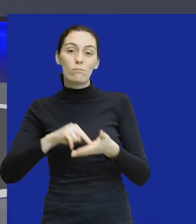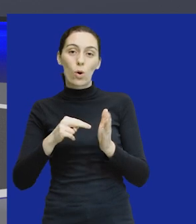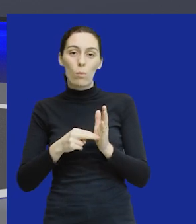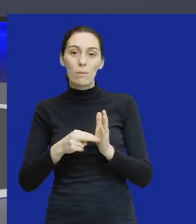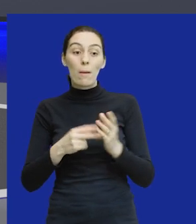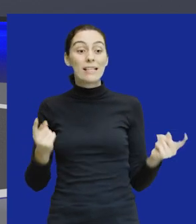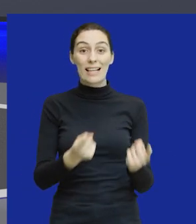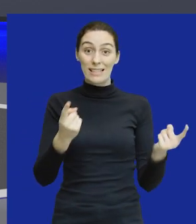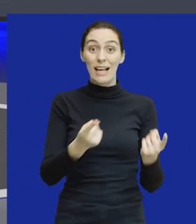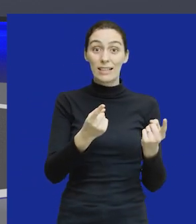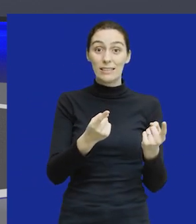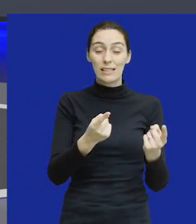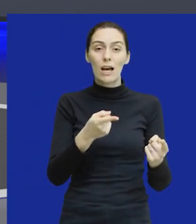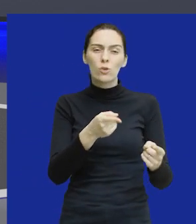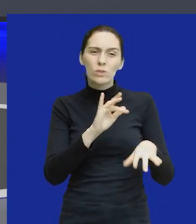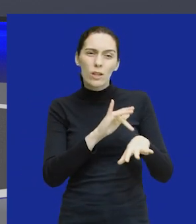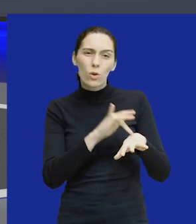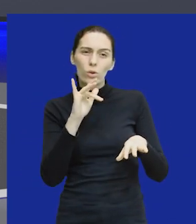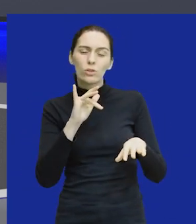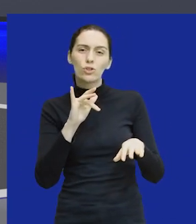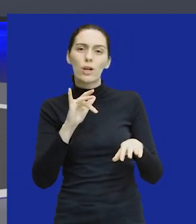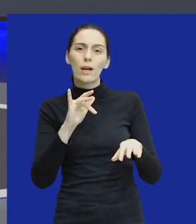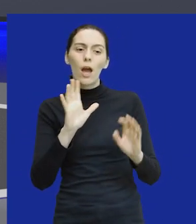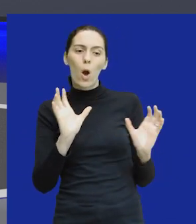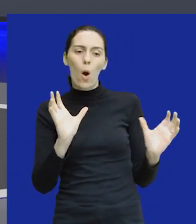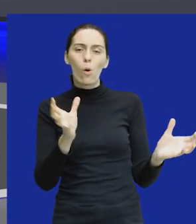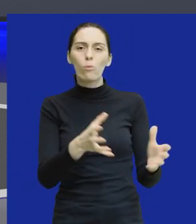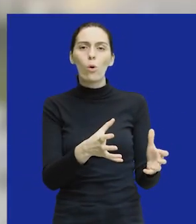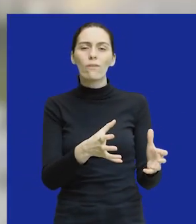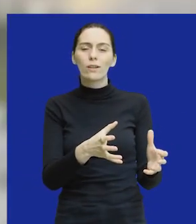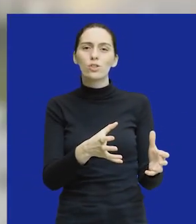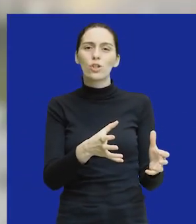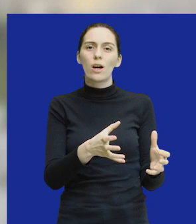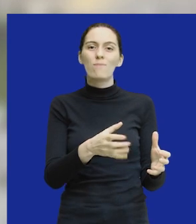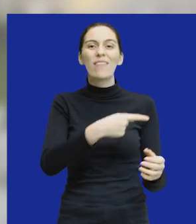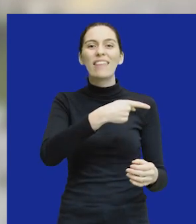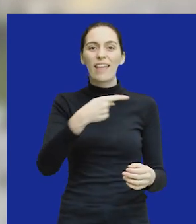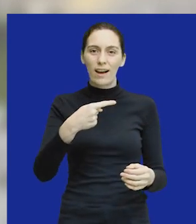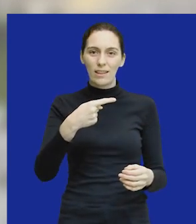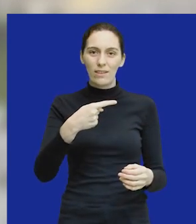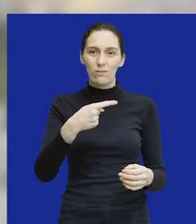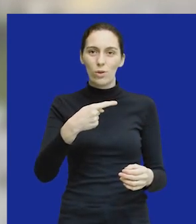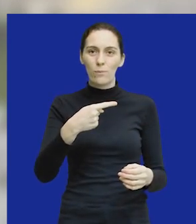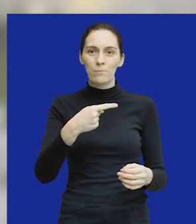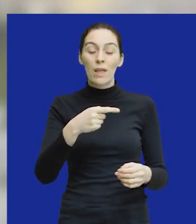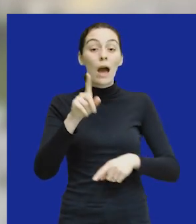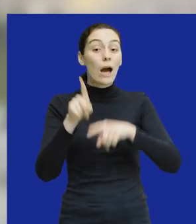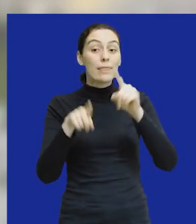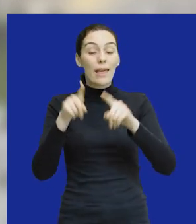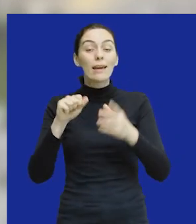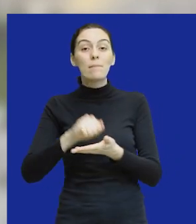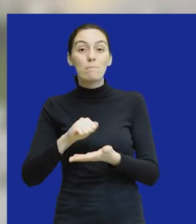pod senzacijom, možda koju smo malo prije spomenuli, dotiče i obuhvaća ono negativno,